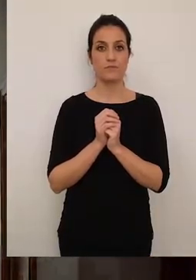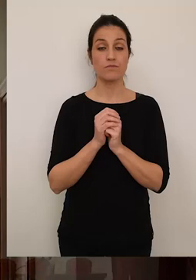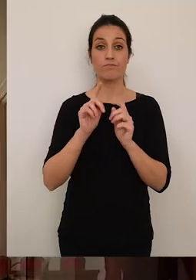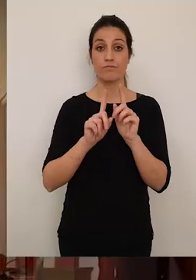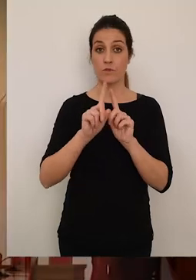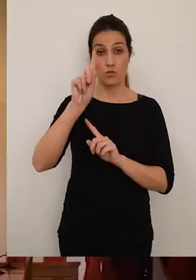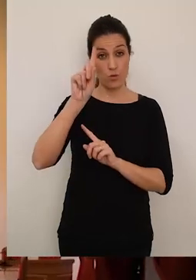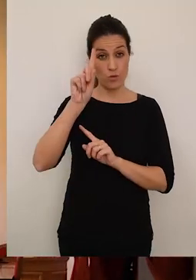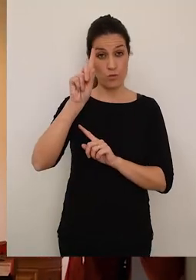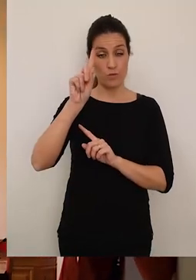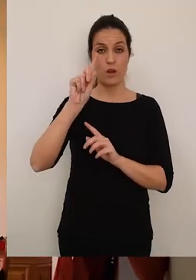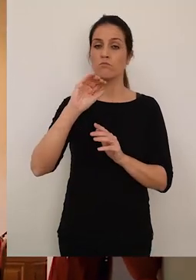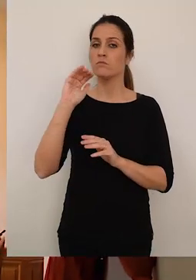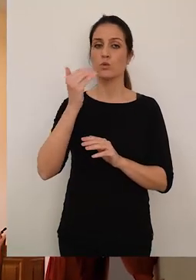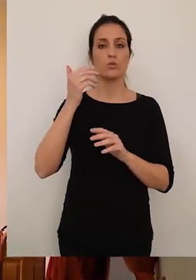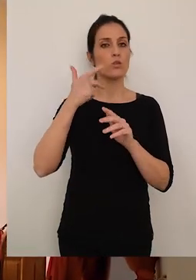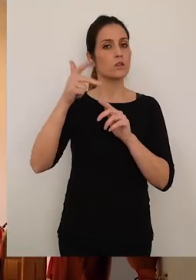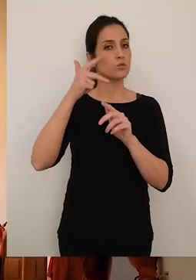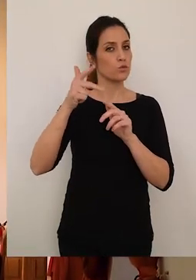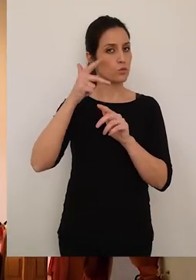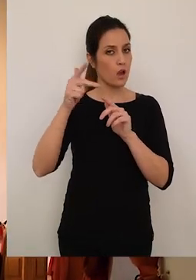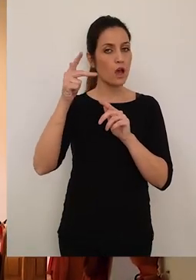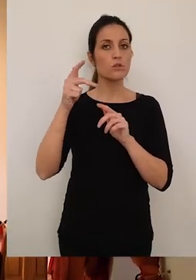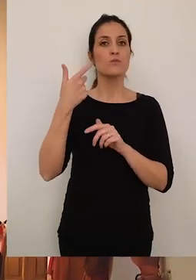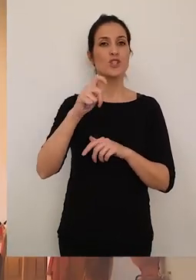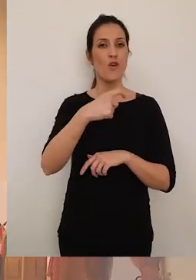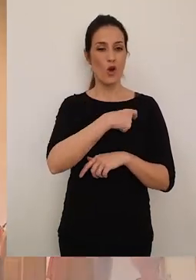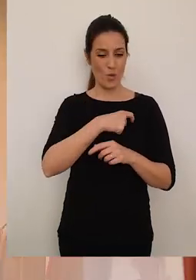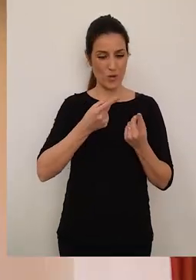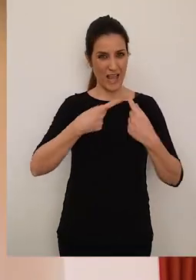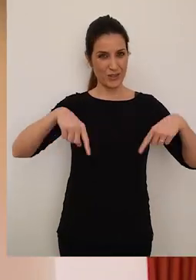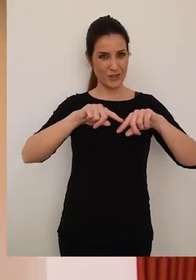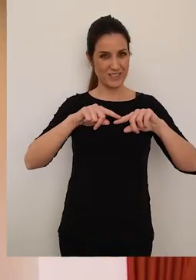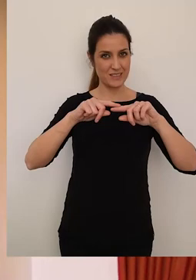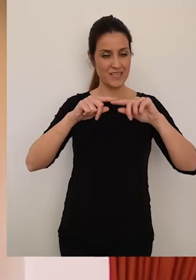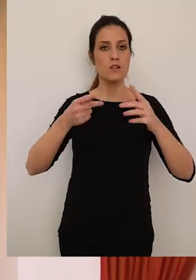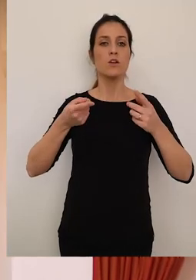Il piano superiore venne completamente riedificato per ospitare l'ampia aula consiliare.